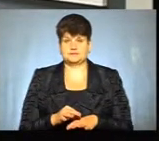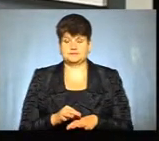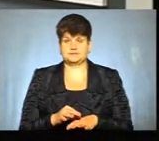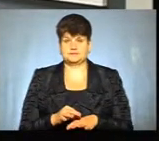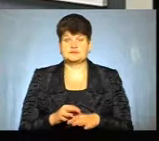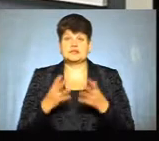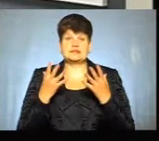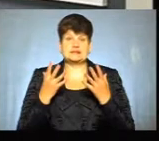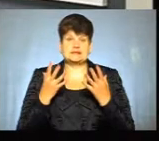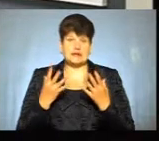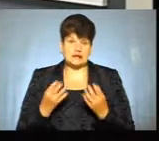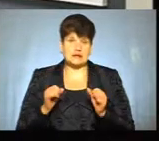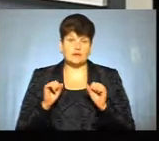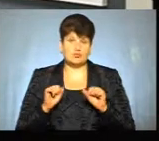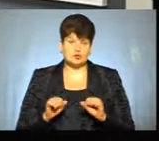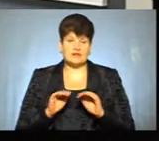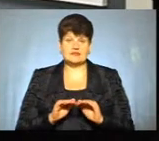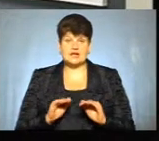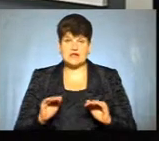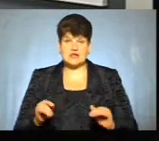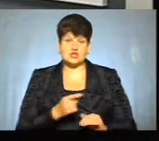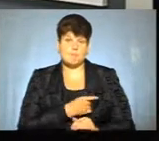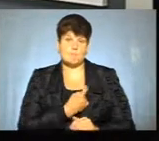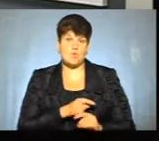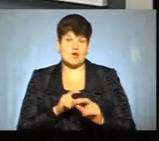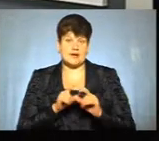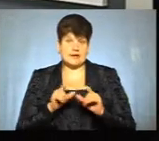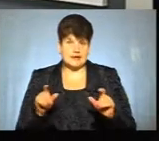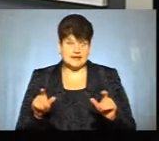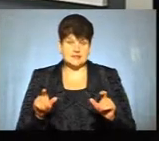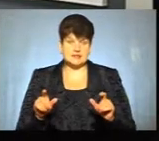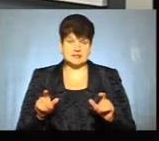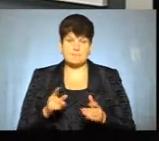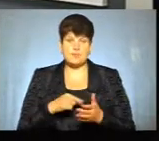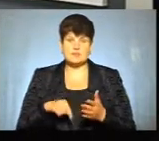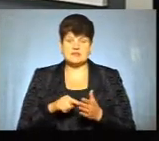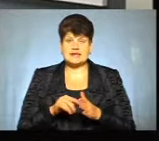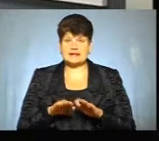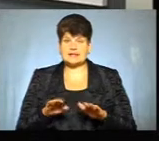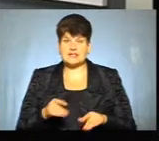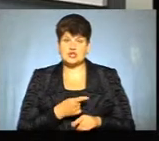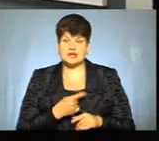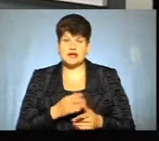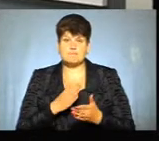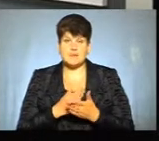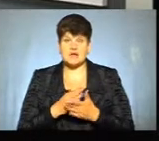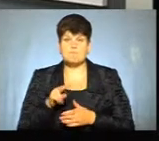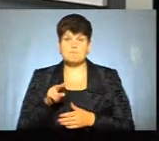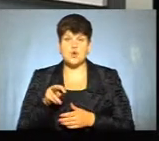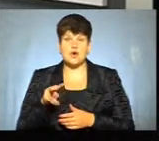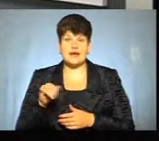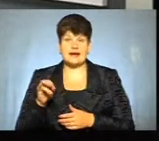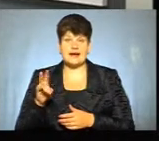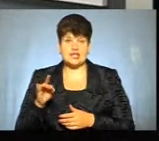певні дні, можливо, в дитячій поліклініці або, скажімо, міська дитяча лікарня, вона має поліклінічне відділення,